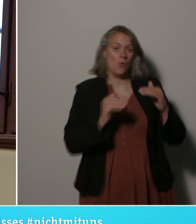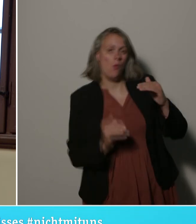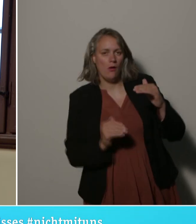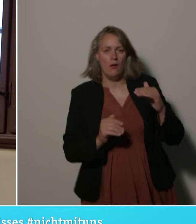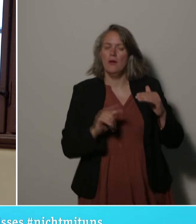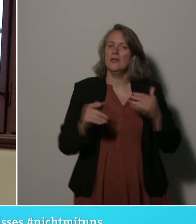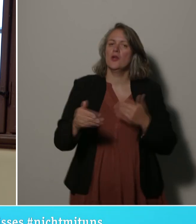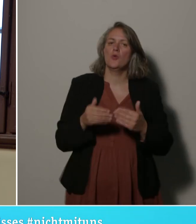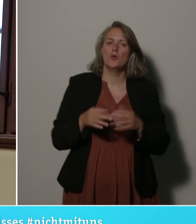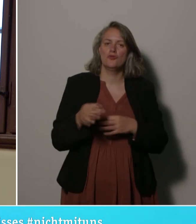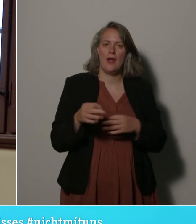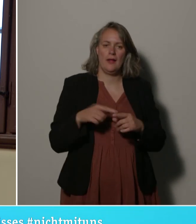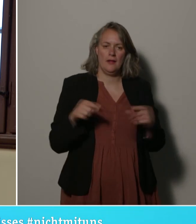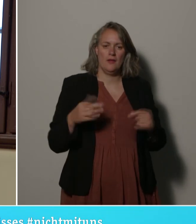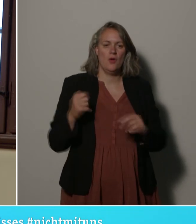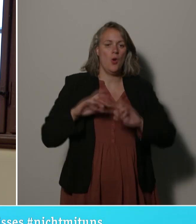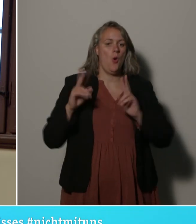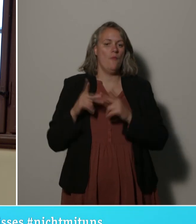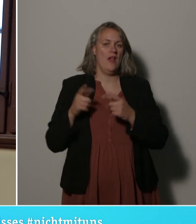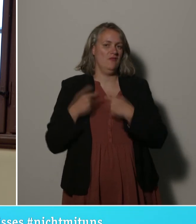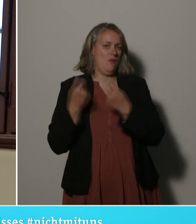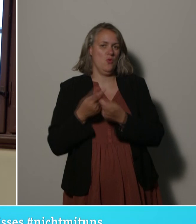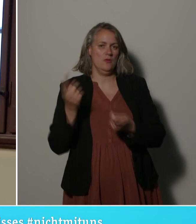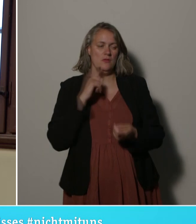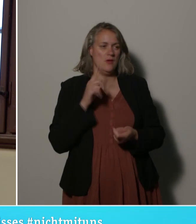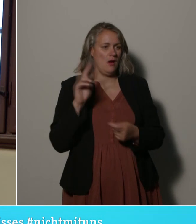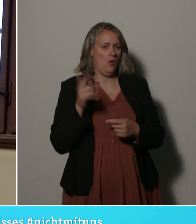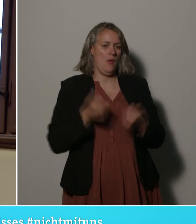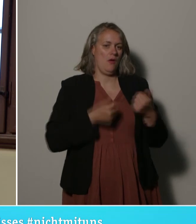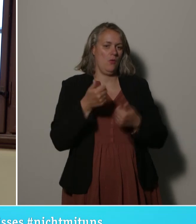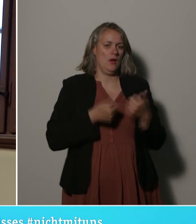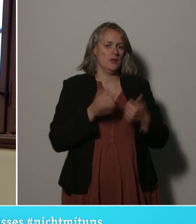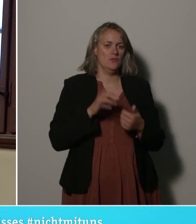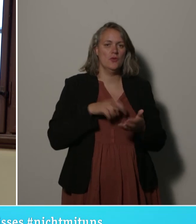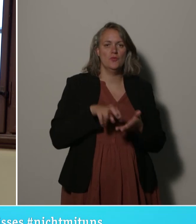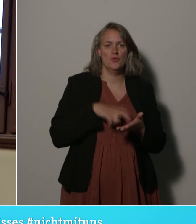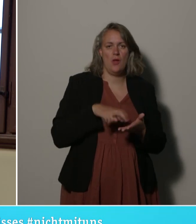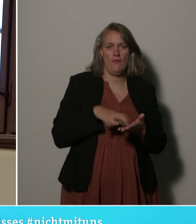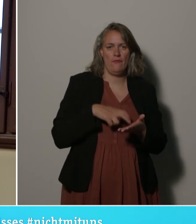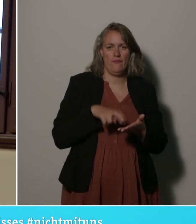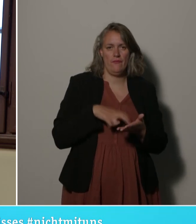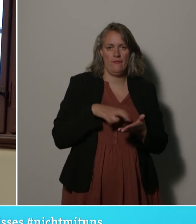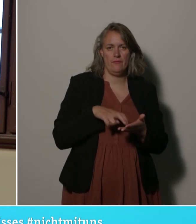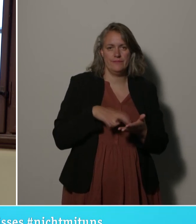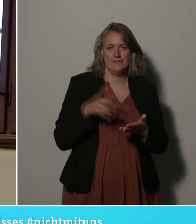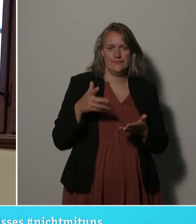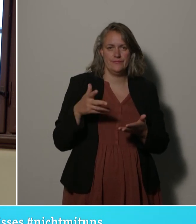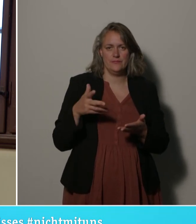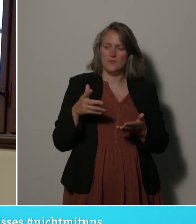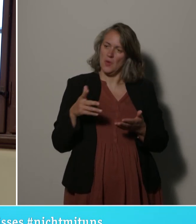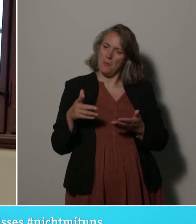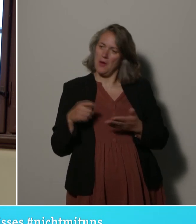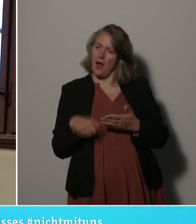Kurzstreckenticket, was aus Sicht des Umweltverbundes eben regelmäßig in Konkurrenz steht zum Zu-Fuß-Gehen. Und